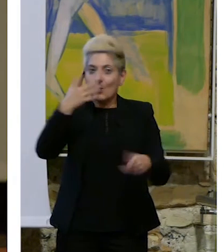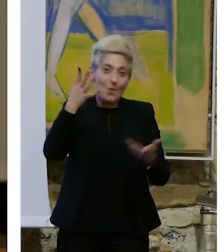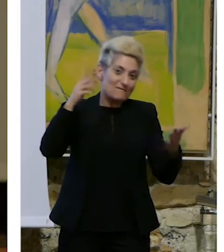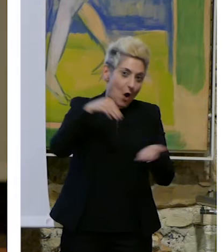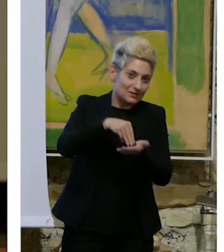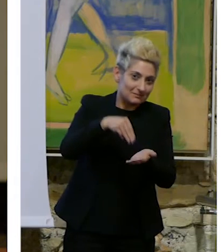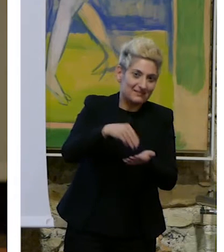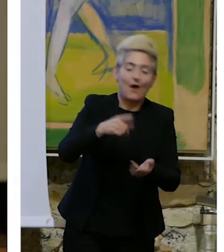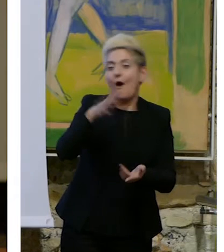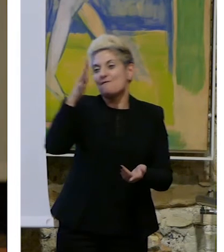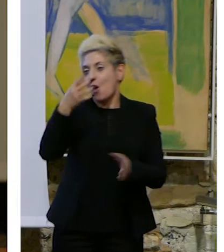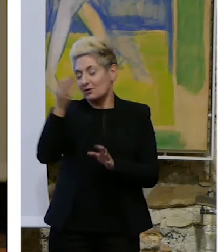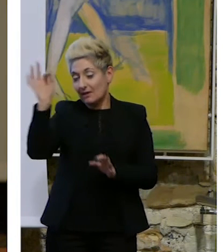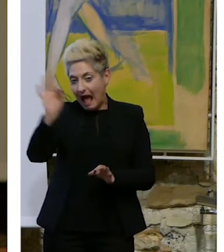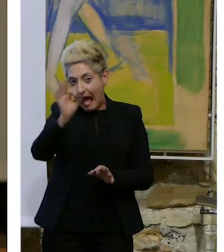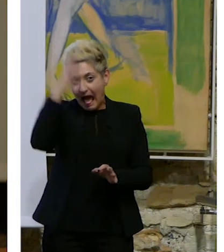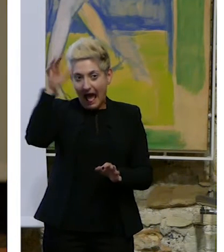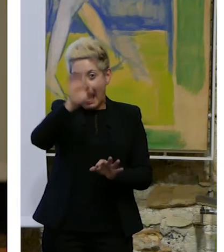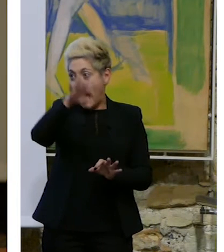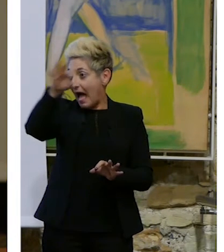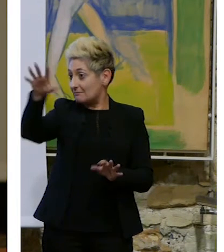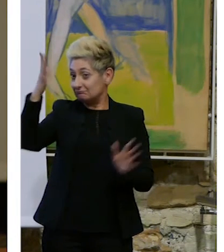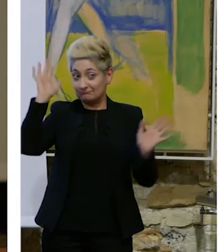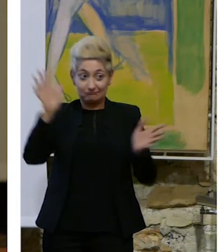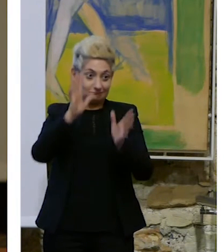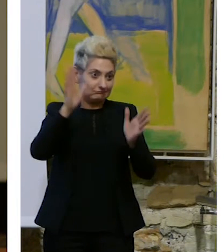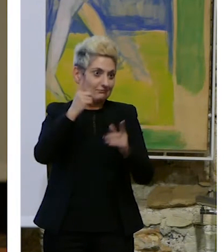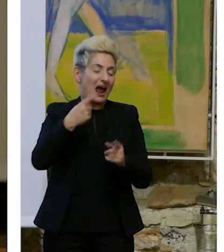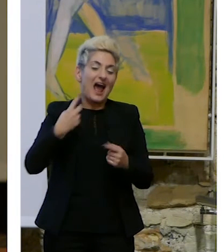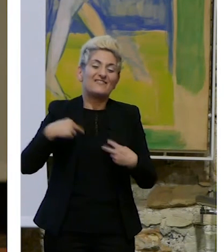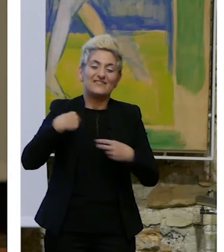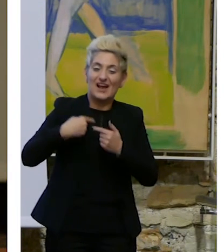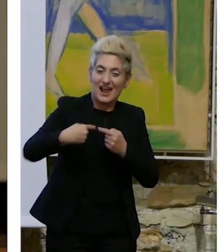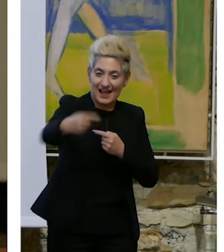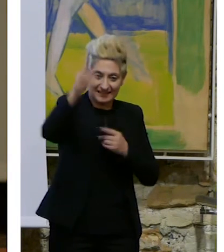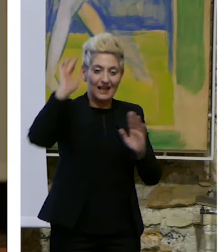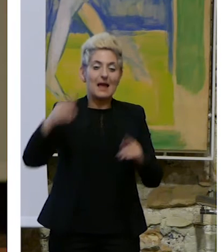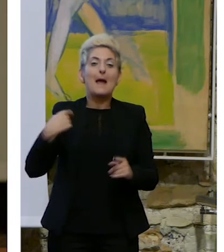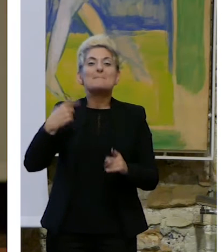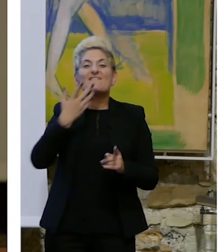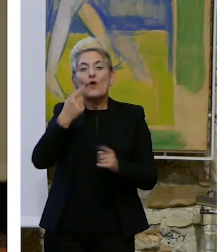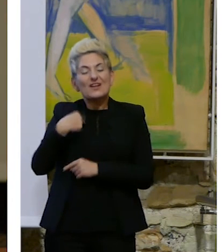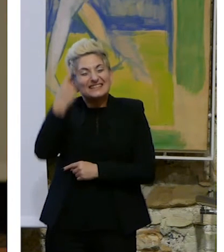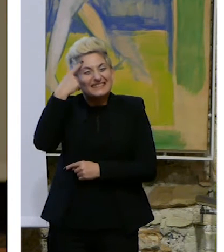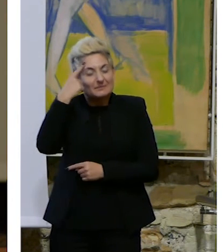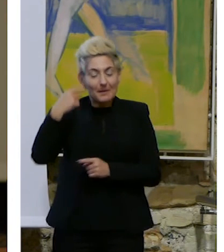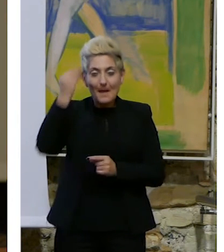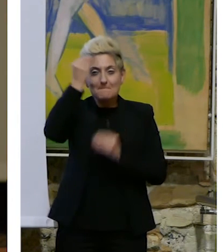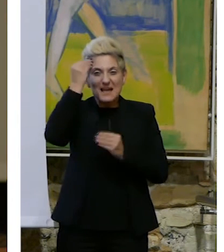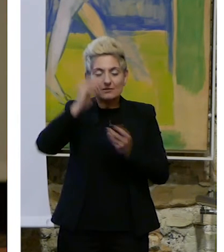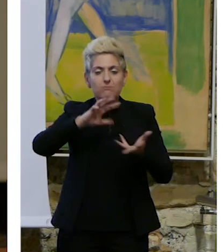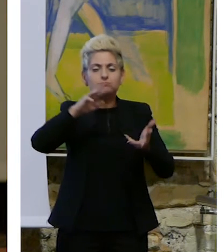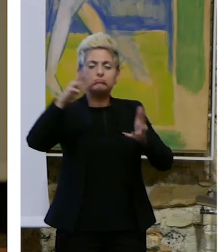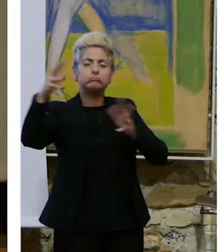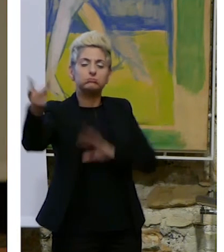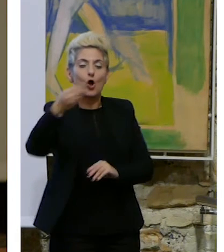solo alcuni magari, no? Perché mi piacerebbe sapere dove siamo andati con l'evoluzione del pensiero, non solo